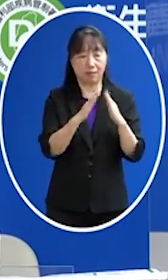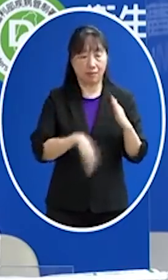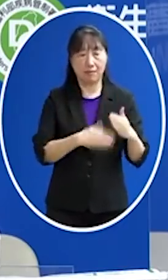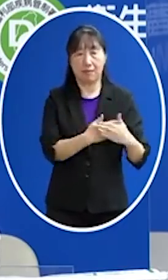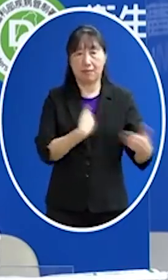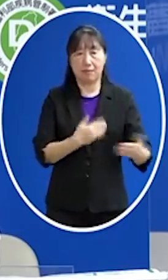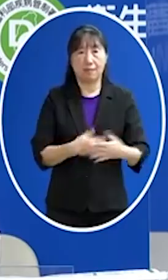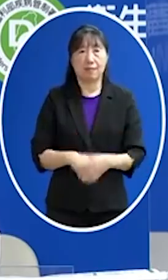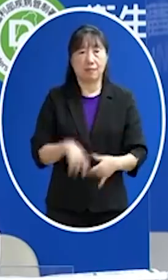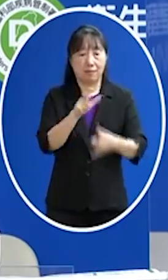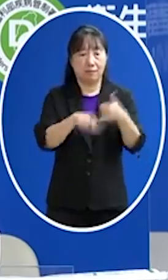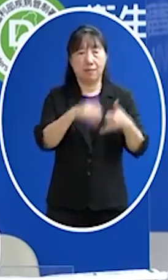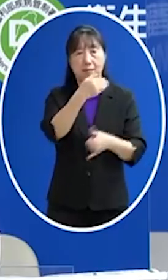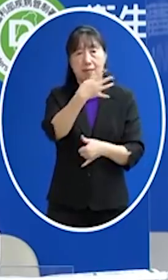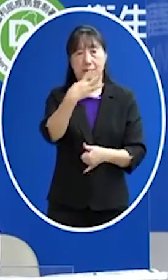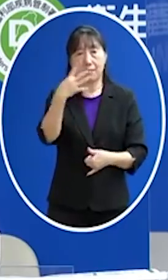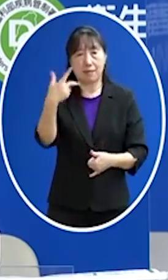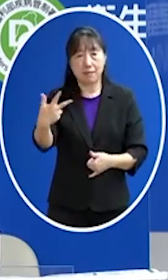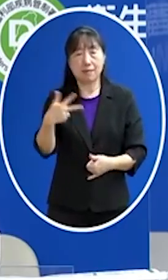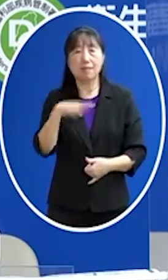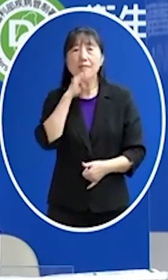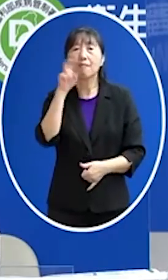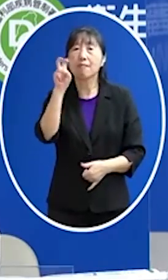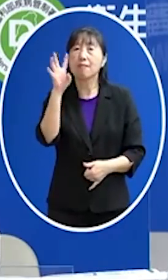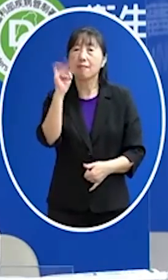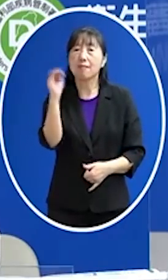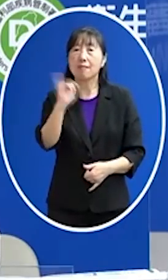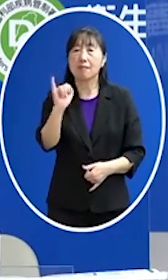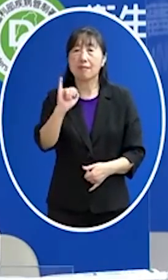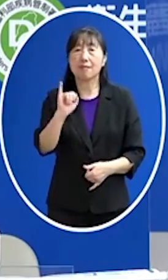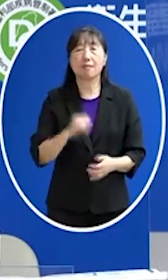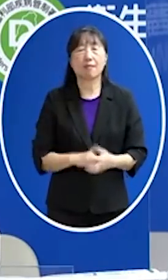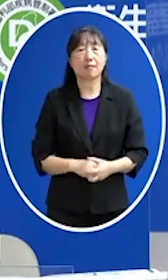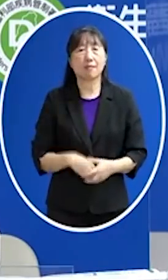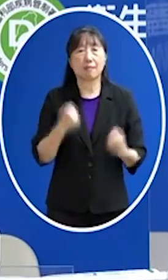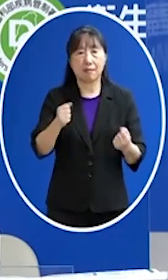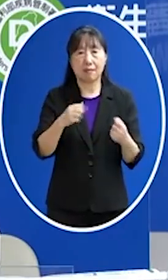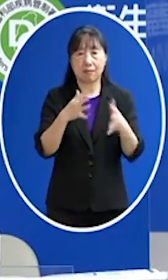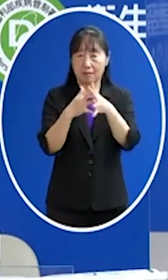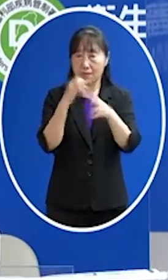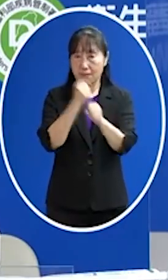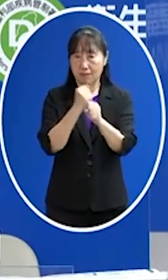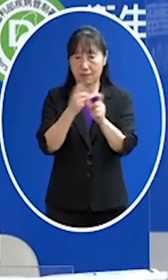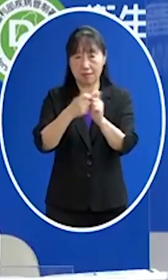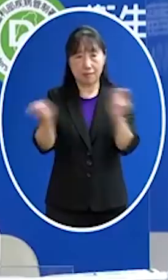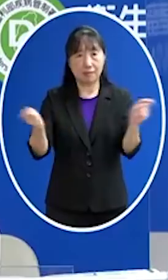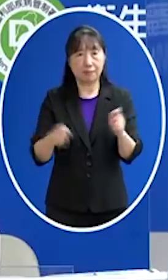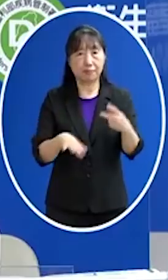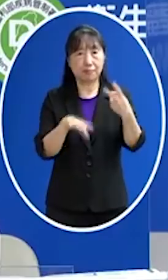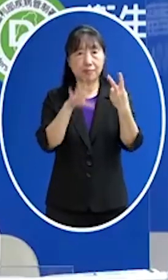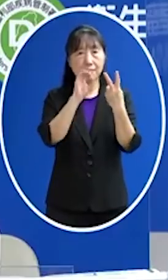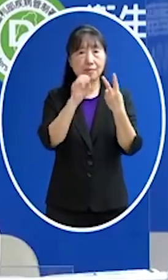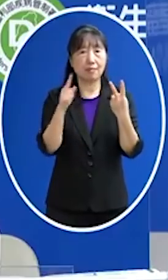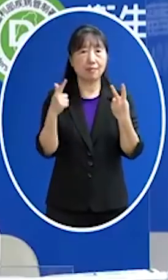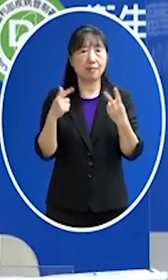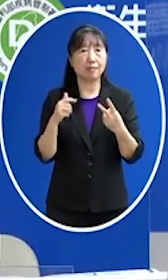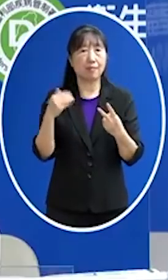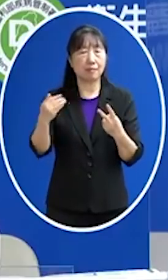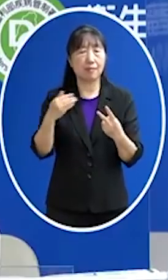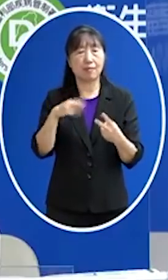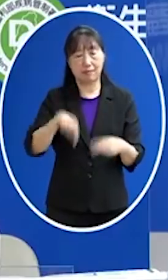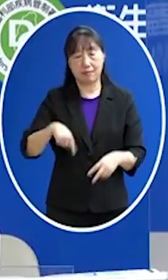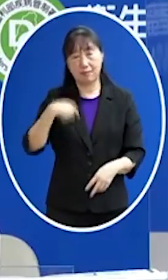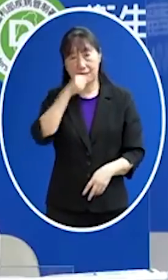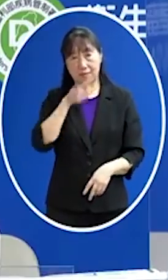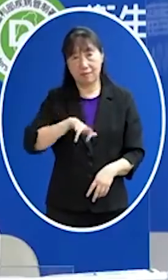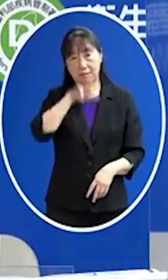那947是本国籍20多岁女性，那长期于美国工作，20195月至台湾出境，个